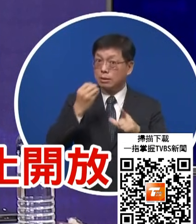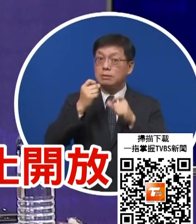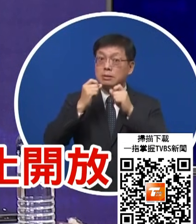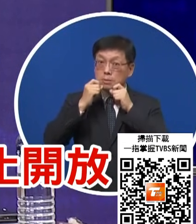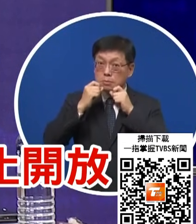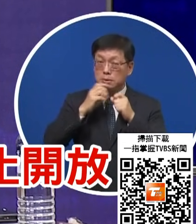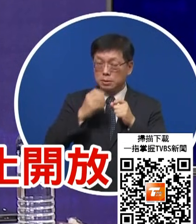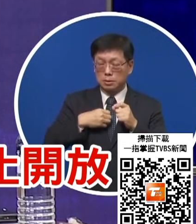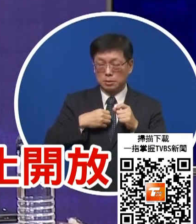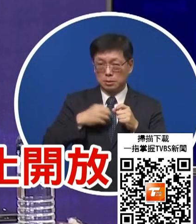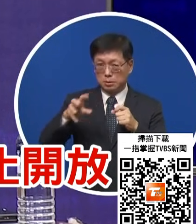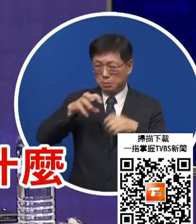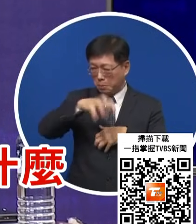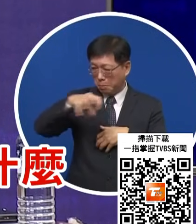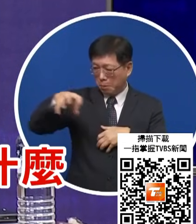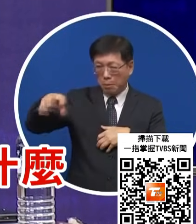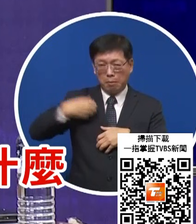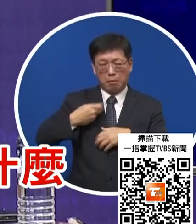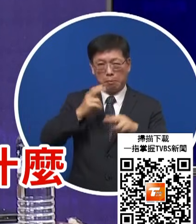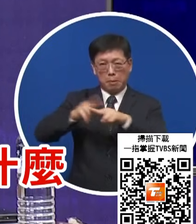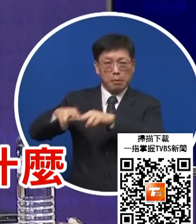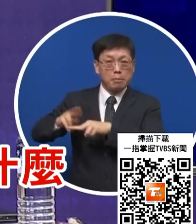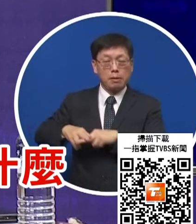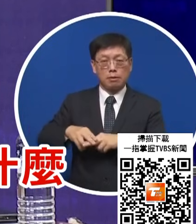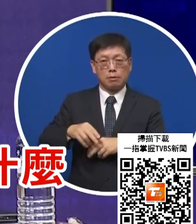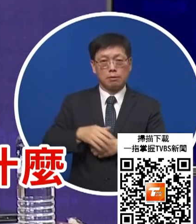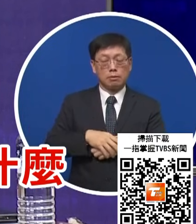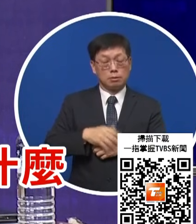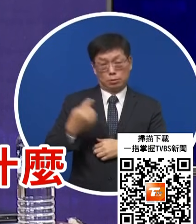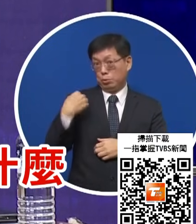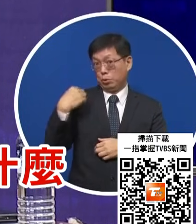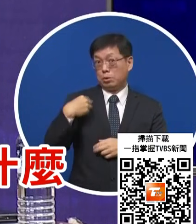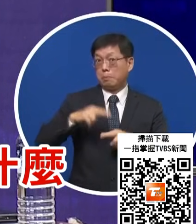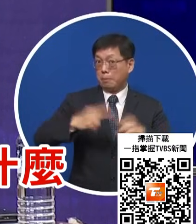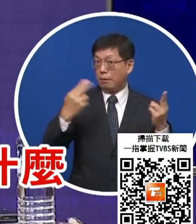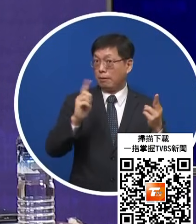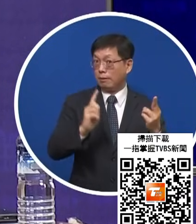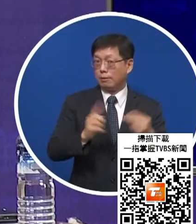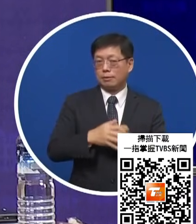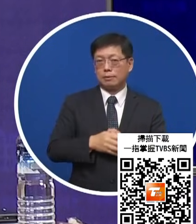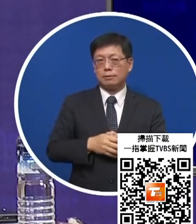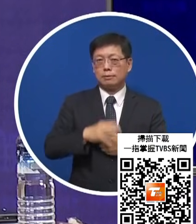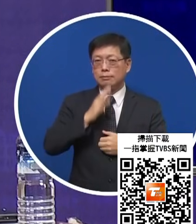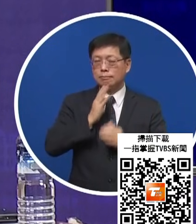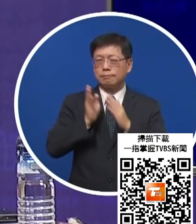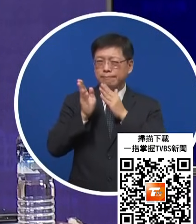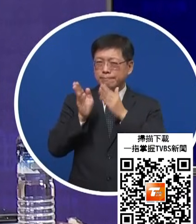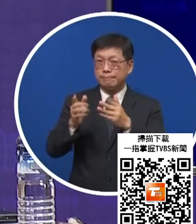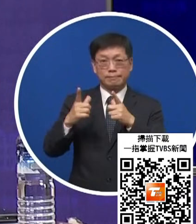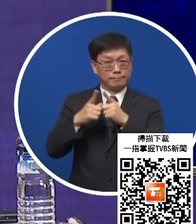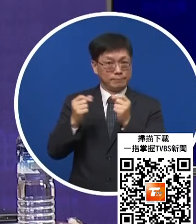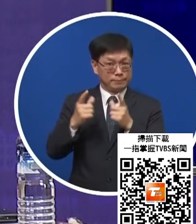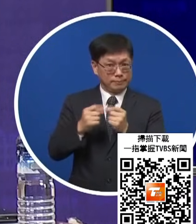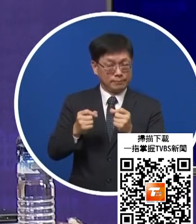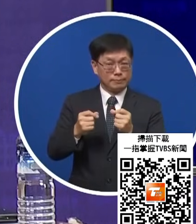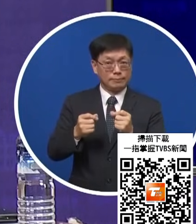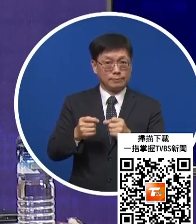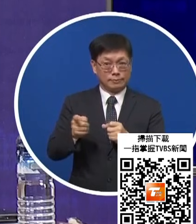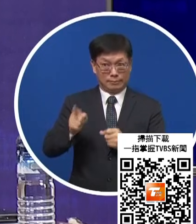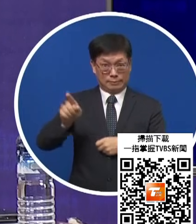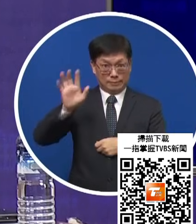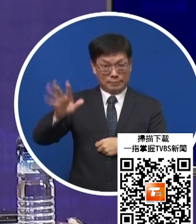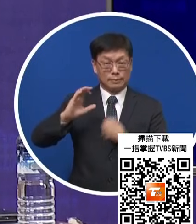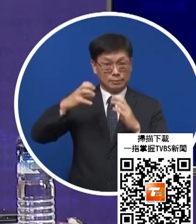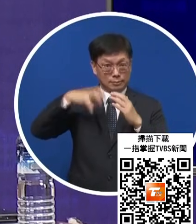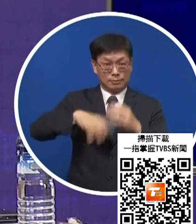区域的禁止开放。所以昨天美国开放的是什么？是针对日本本身国